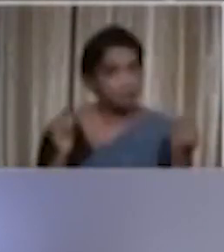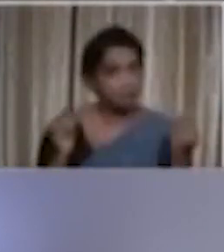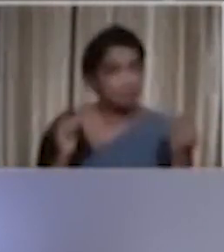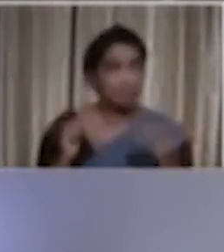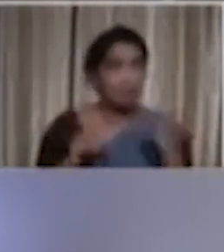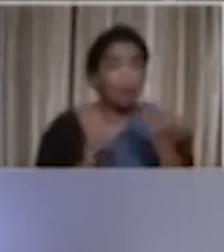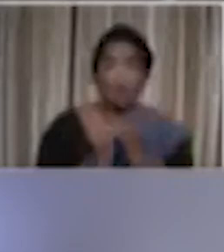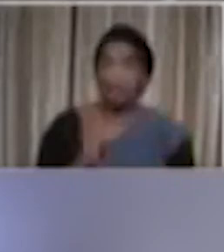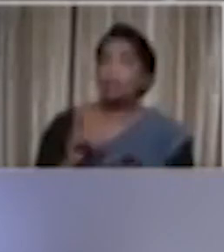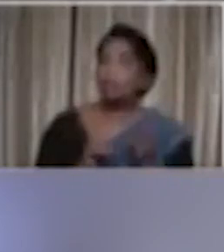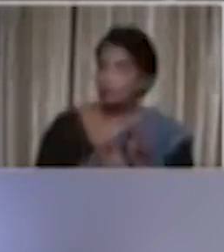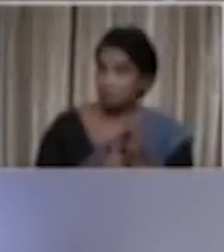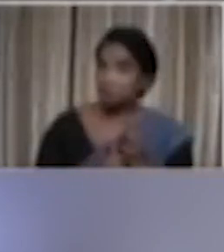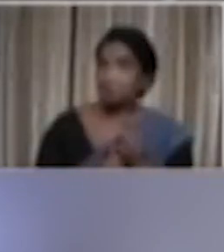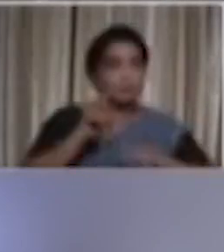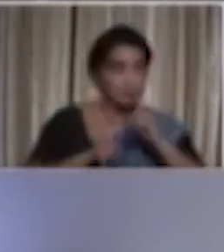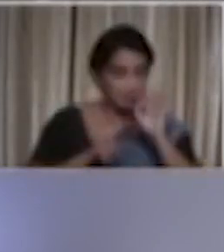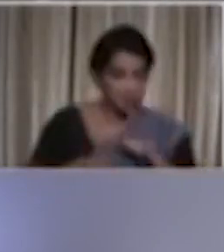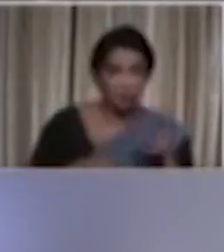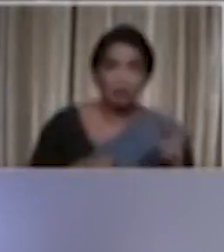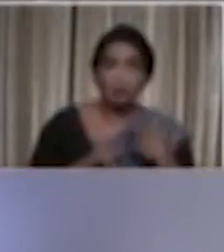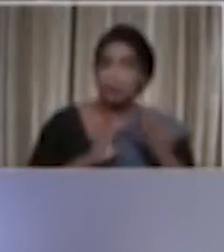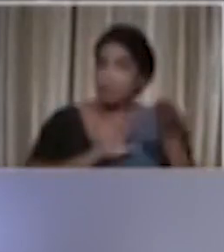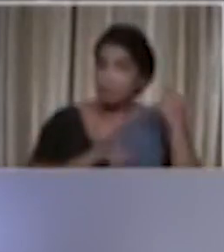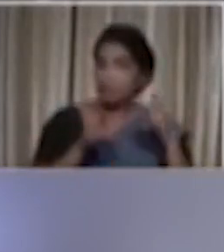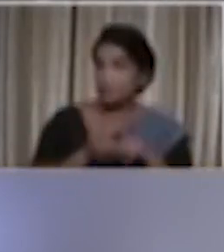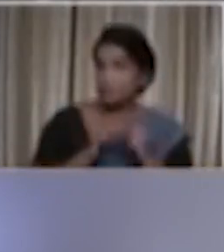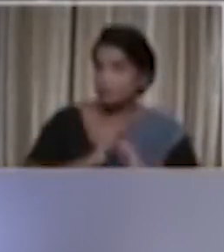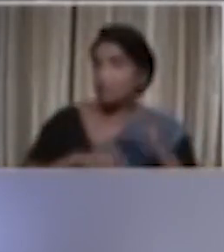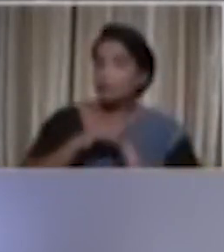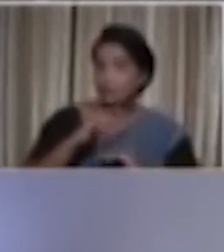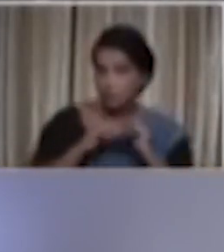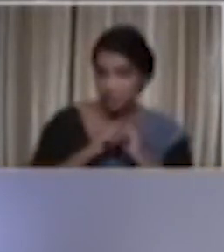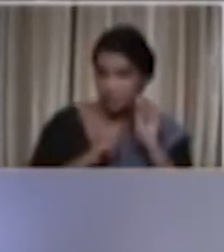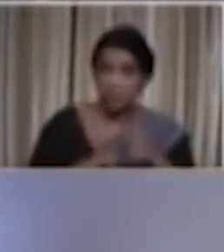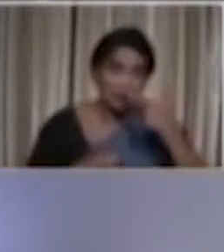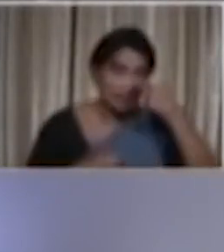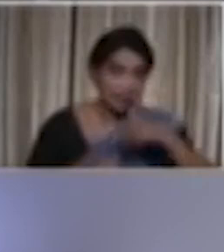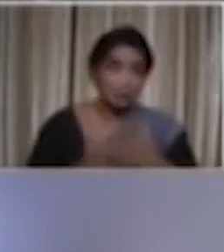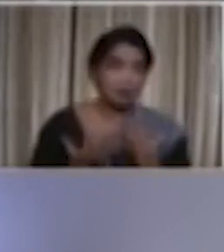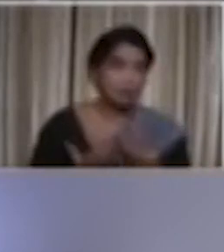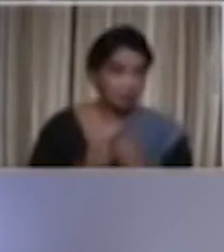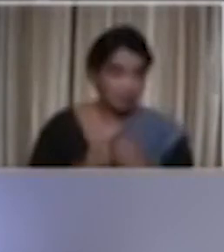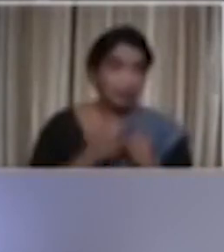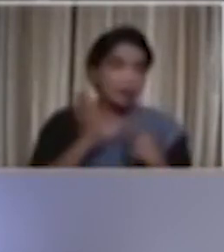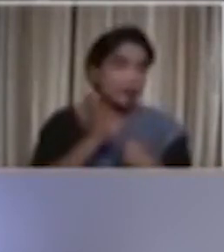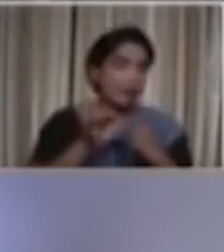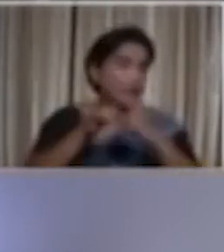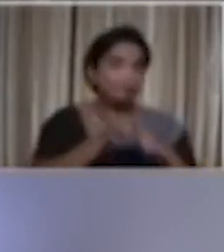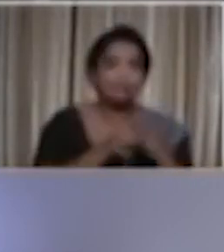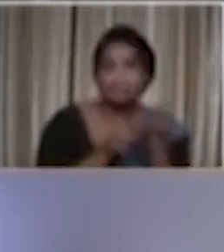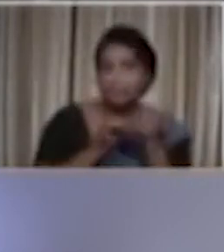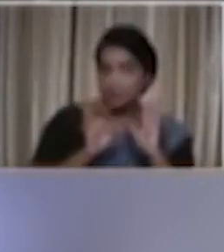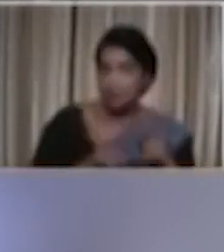නව ඇමතිවරයෙක් හැටියට ඔබතුමාට විසඳුමක් තියෙනවද? වෙනදට අපි අනුගමනයේ ක්‍රමවේදය තමයි ඉන්ධන ලබා ගැනීම වෙනුවෙන් ටෙන්ඩර් ක්‍රමවේදය අපි අනුගමනය